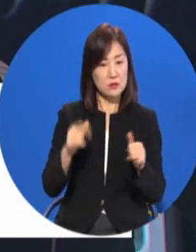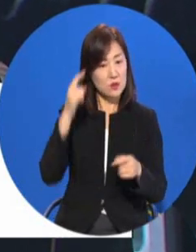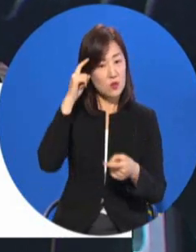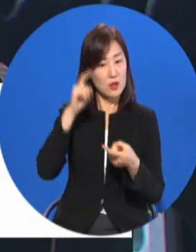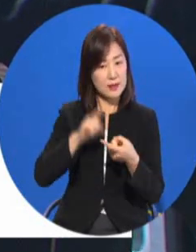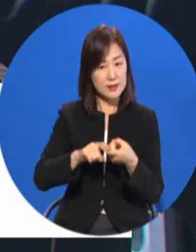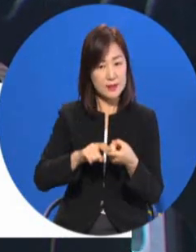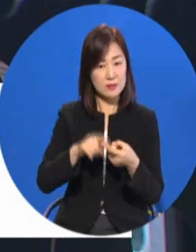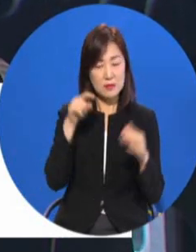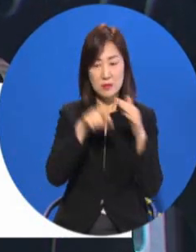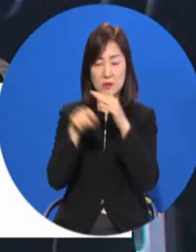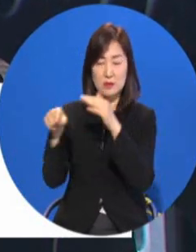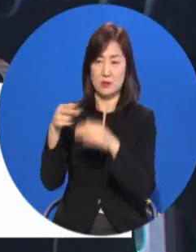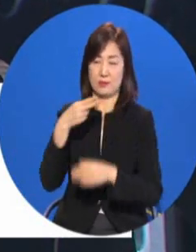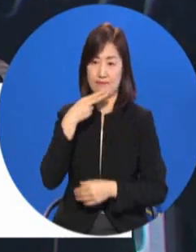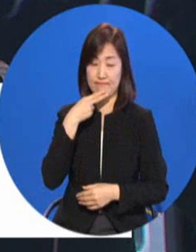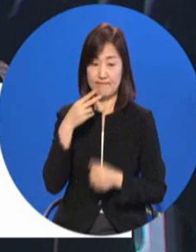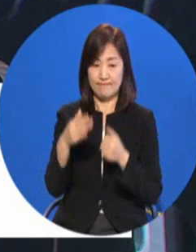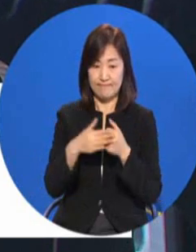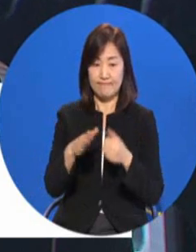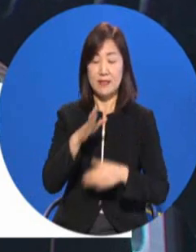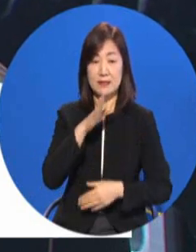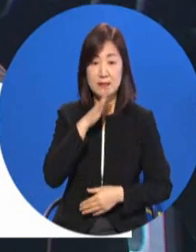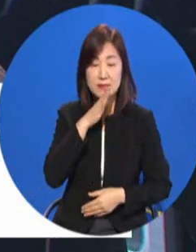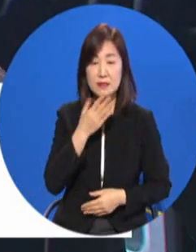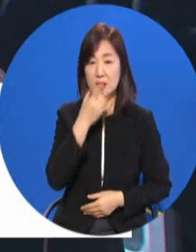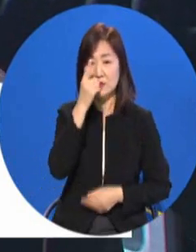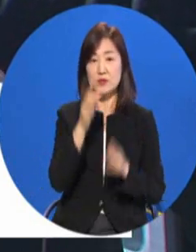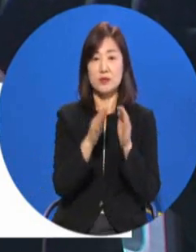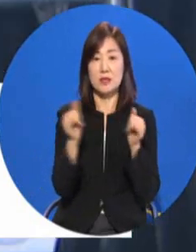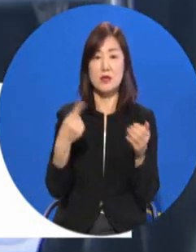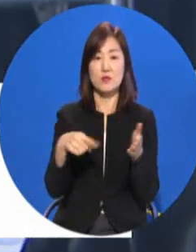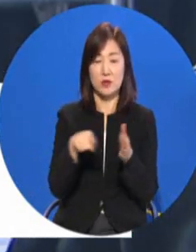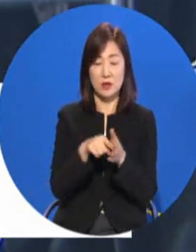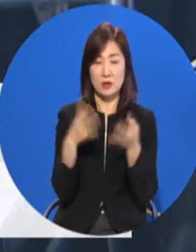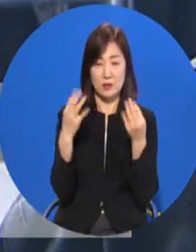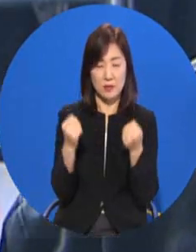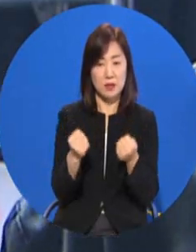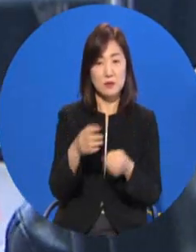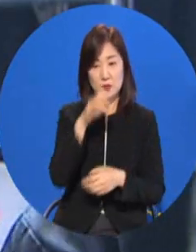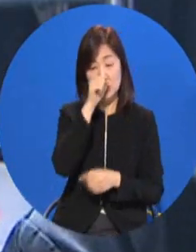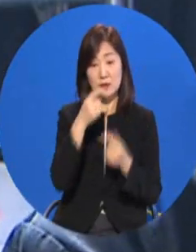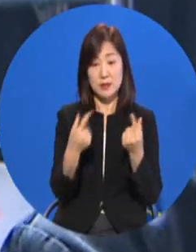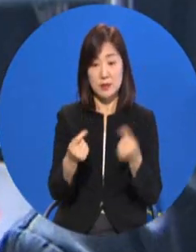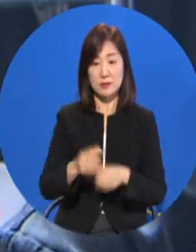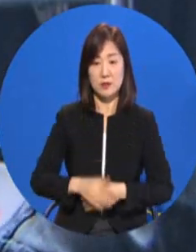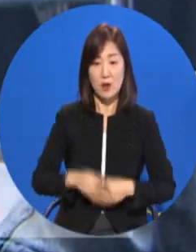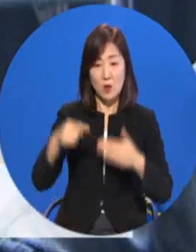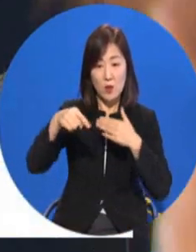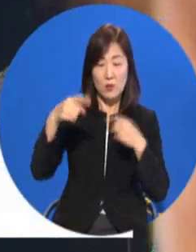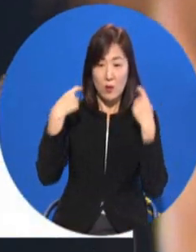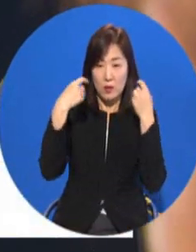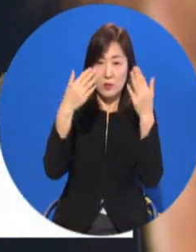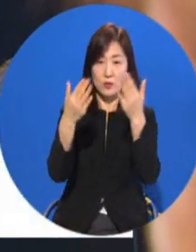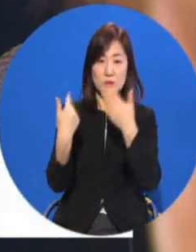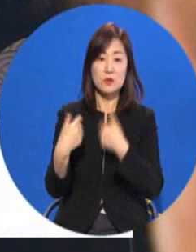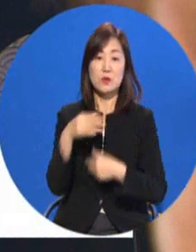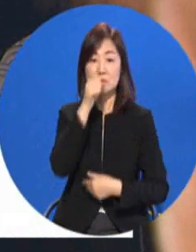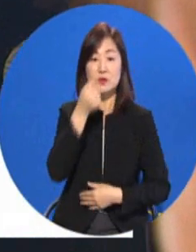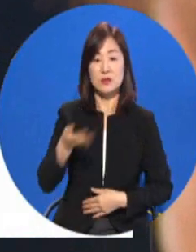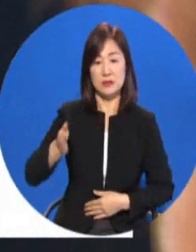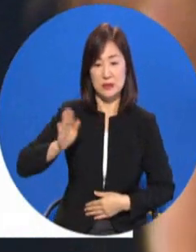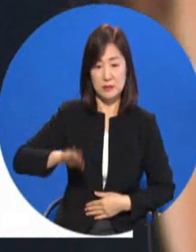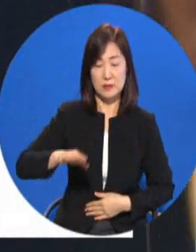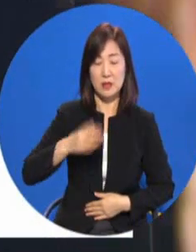순천을 위해서 순천 사람 뒤에서 또 너 뭔가 있으면 좋겠다 외국 관광객 유치도 좋지만 저희 순천시